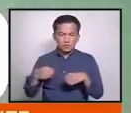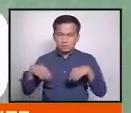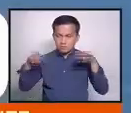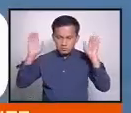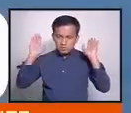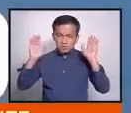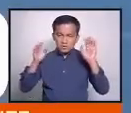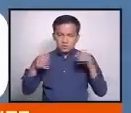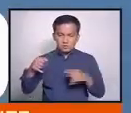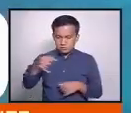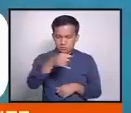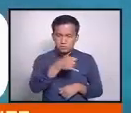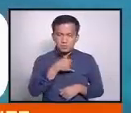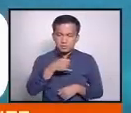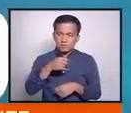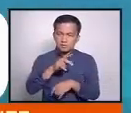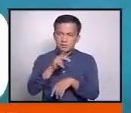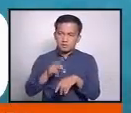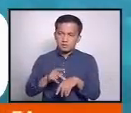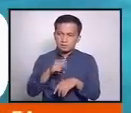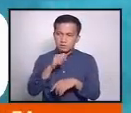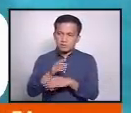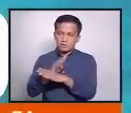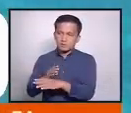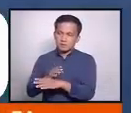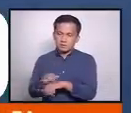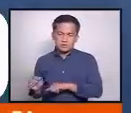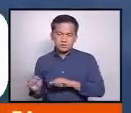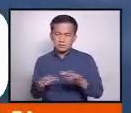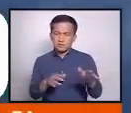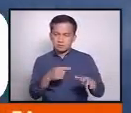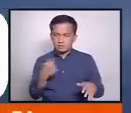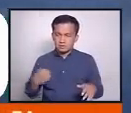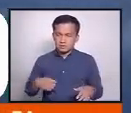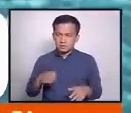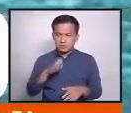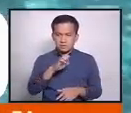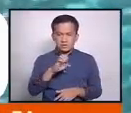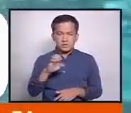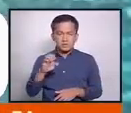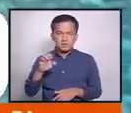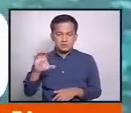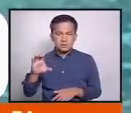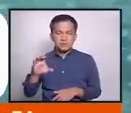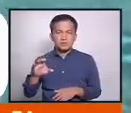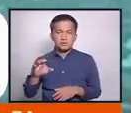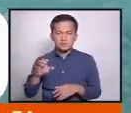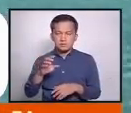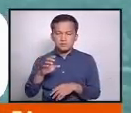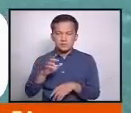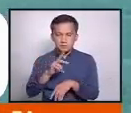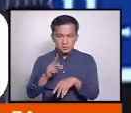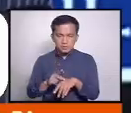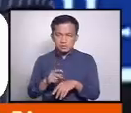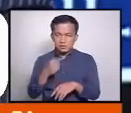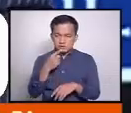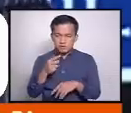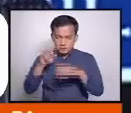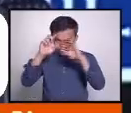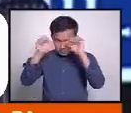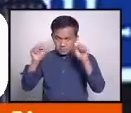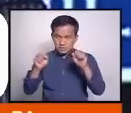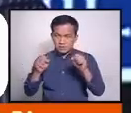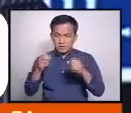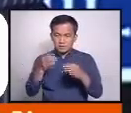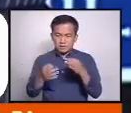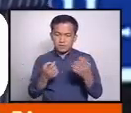ang bansa sa hindi pagpigil sa mga Chino na mangisda sa EEZ ng bansa. Sinasabi naman ni Presidente, pag ginawa